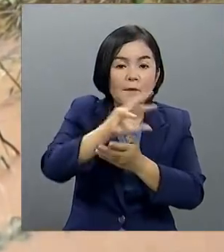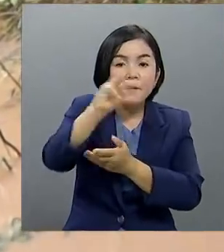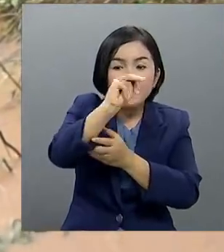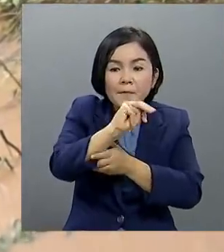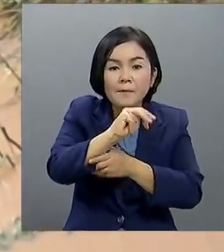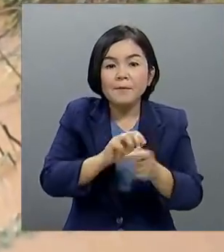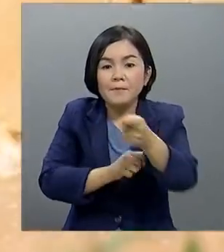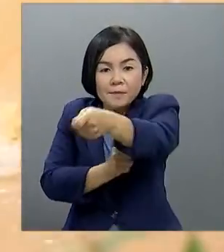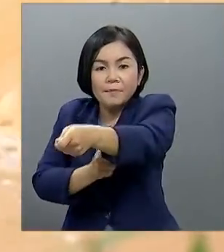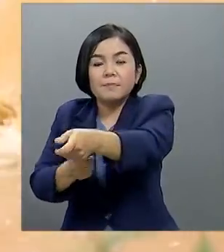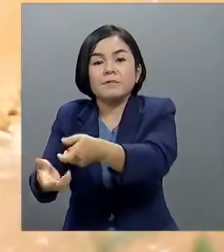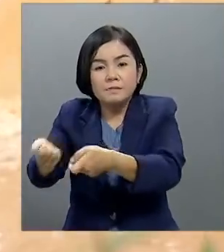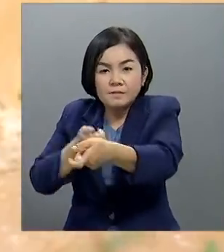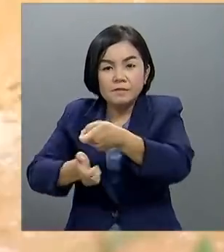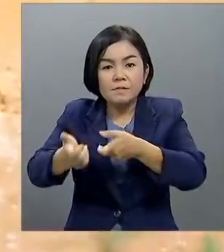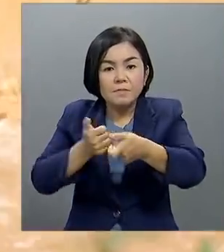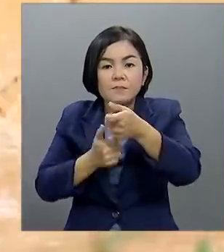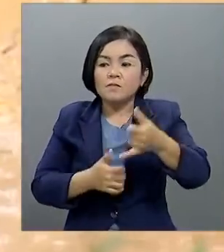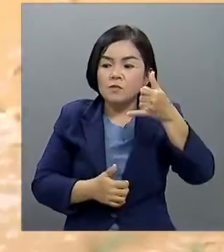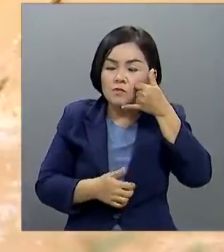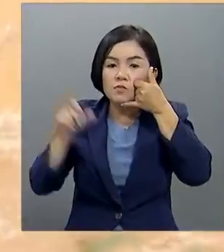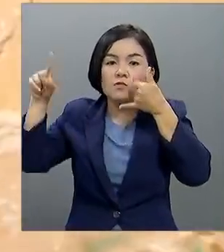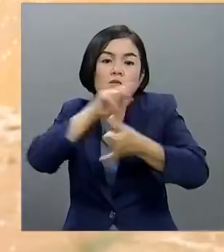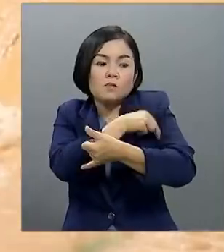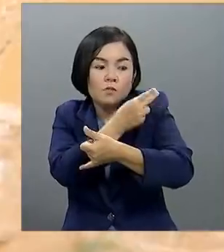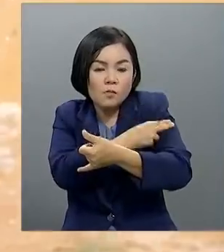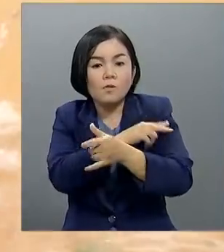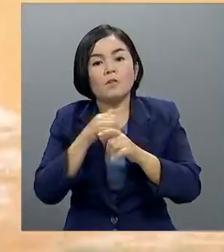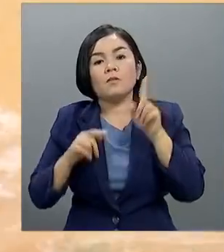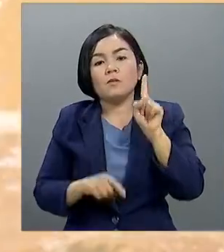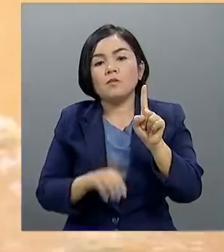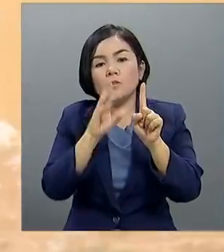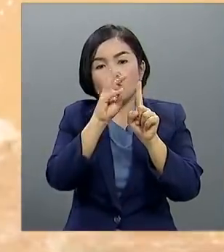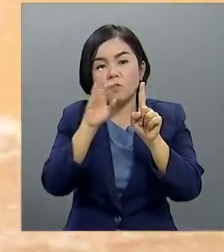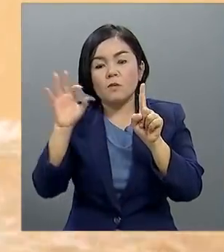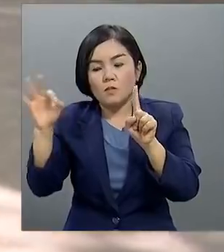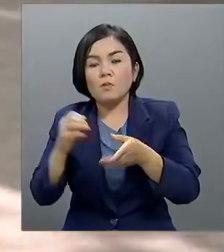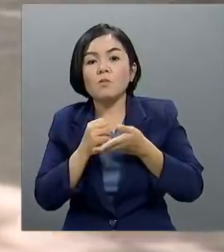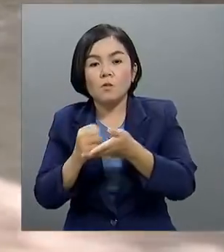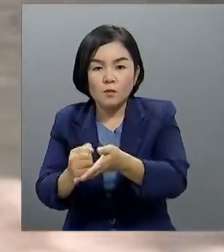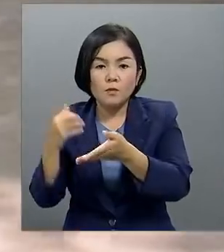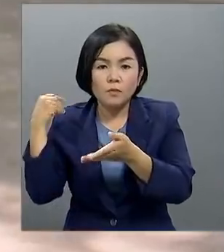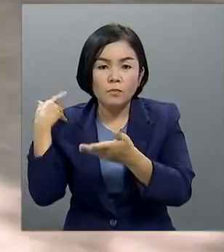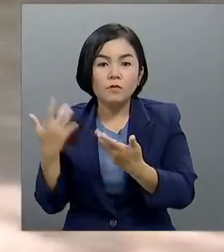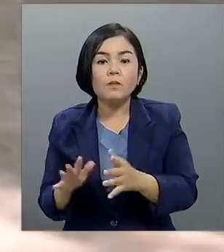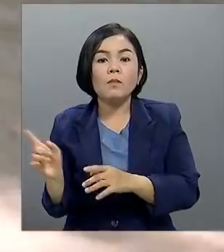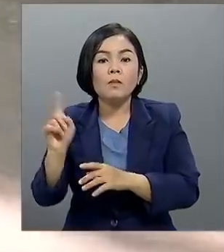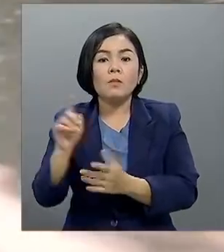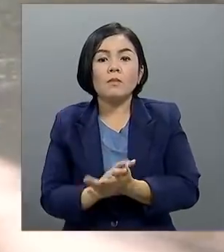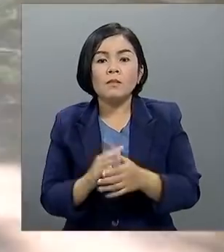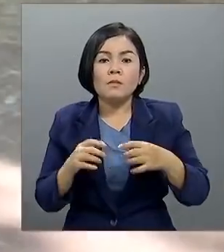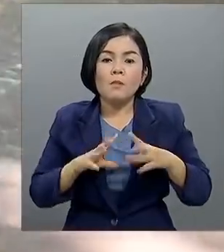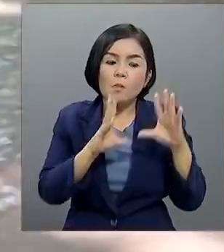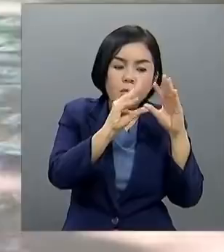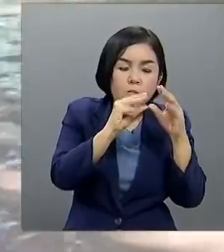มาช่วยและโทรแจ้งทีมแพทย์กู้ชีพ1669ครับ นอกจากนี้นะครับต้องโยนเข้าไปครับคุณผู้ชมโยนอุปกรณ์